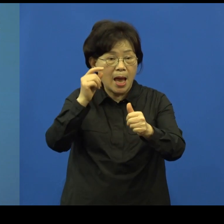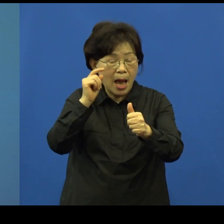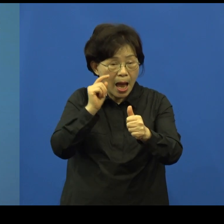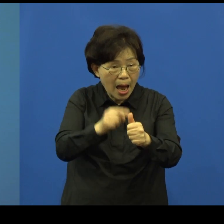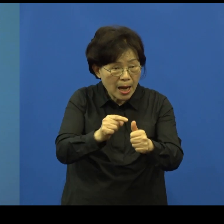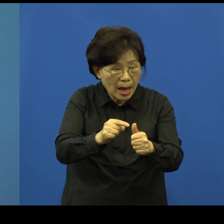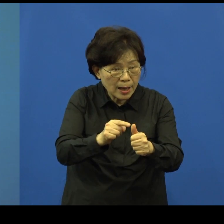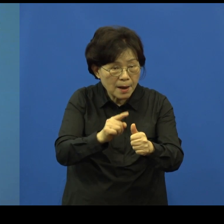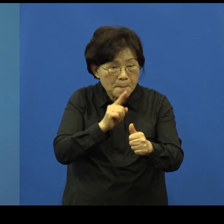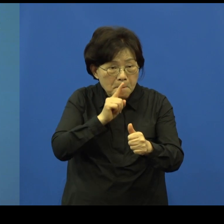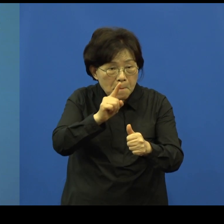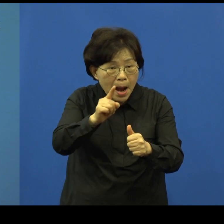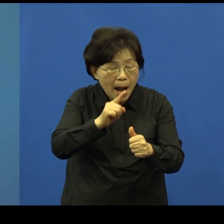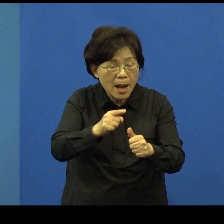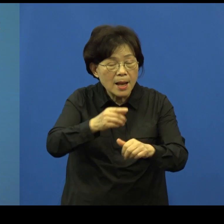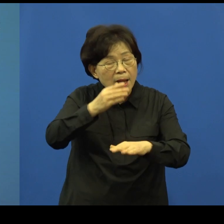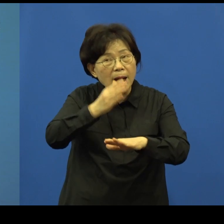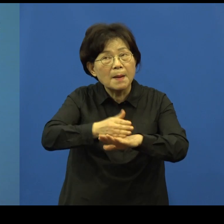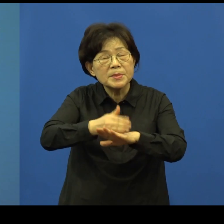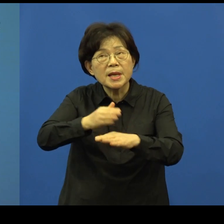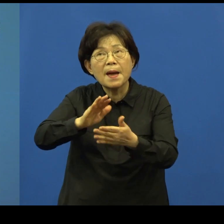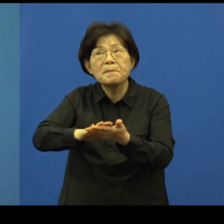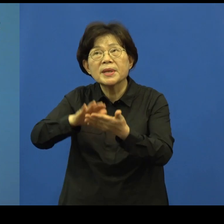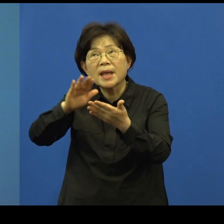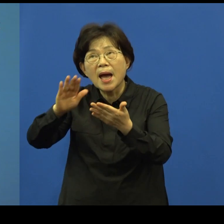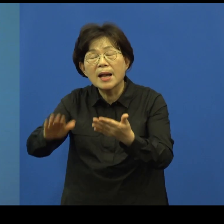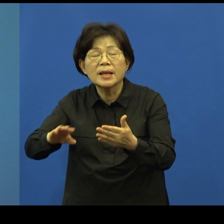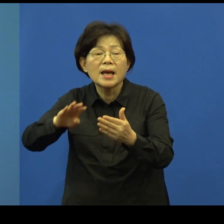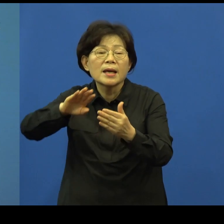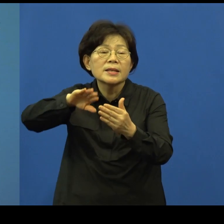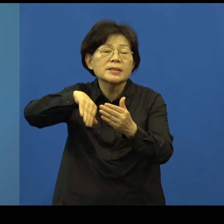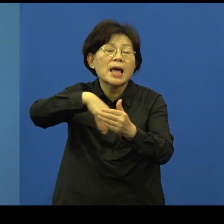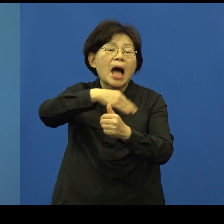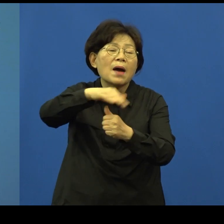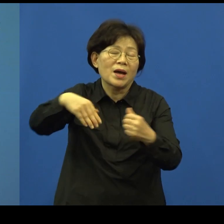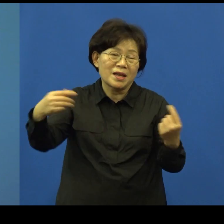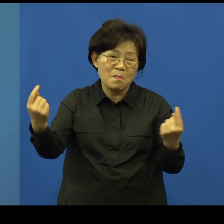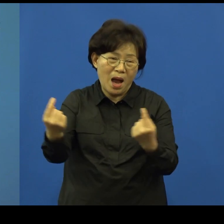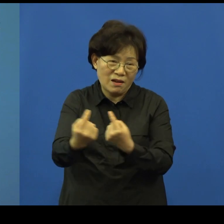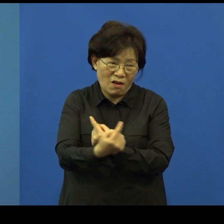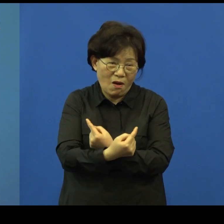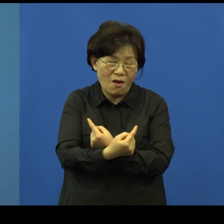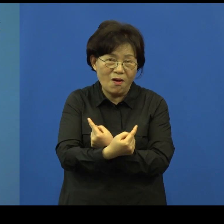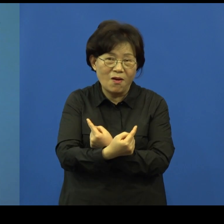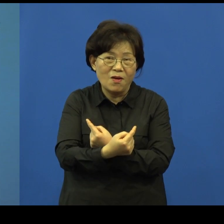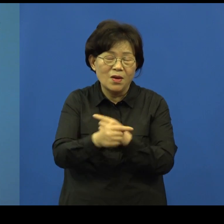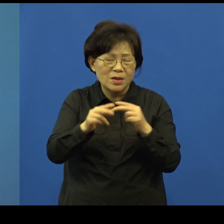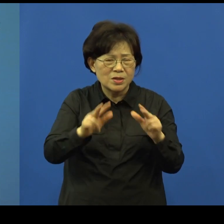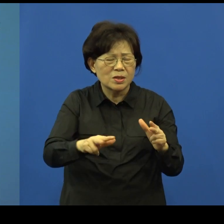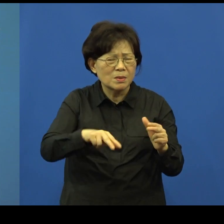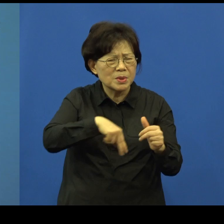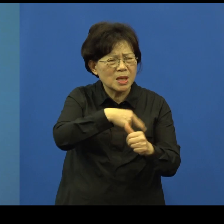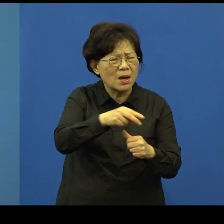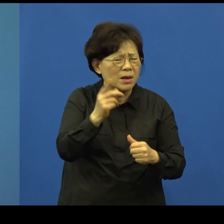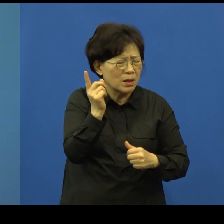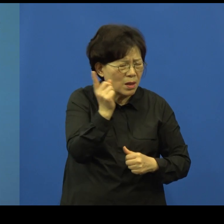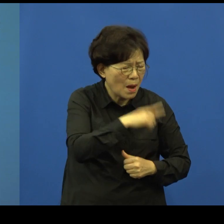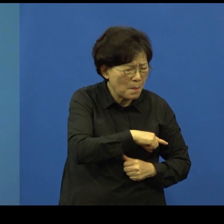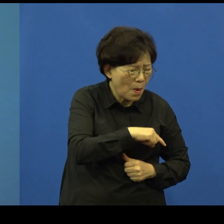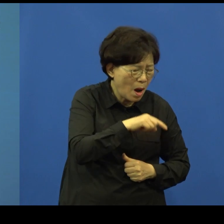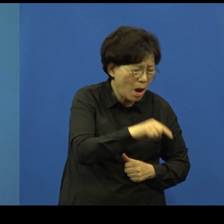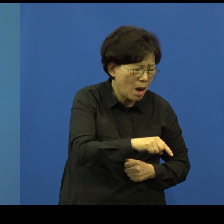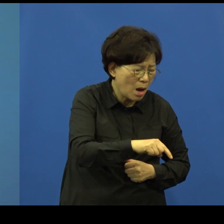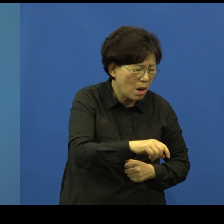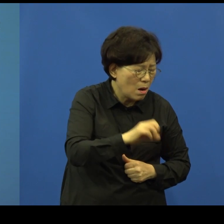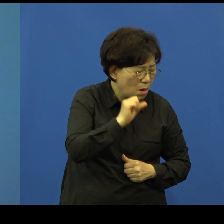하는 순간에 상황이 달라져요. 예. 지금 상황이 안 좋아요. 여러 가지